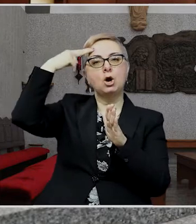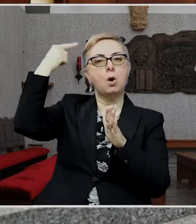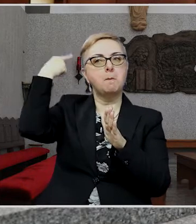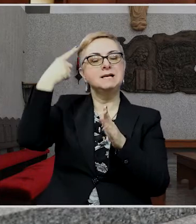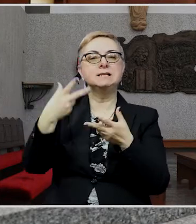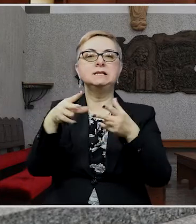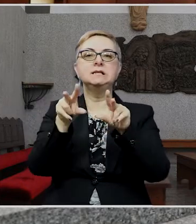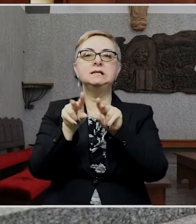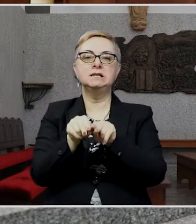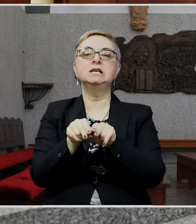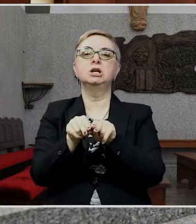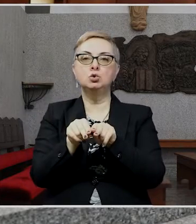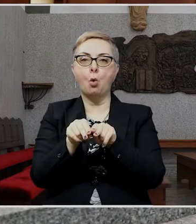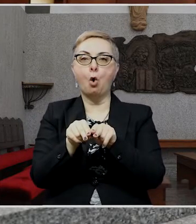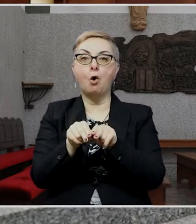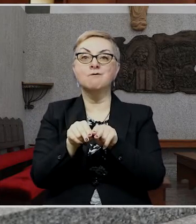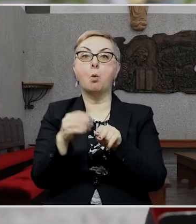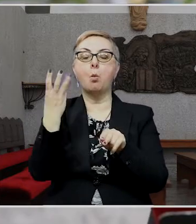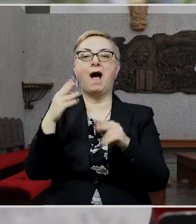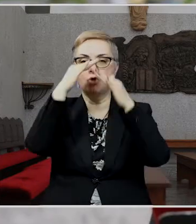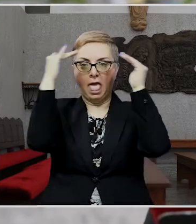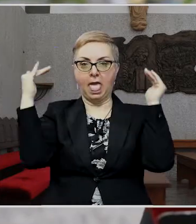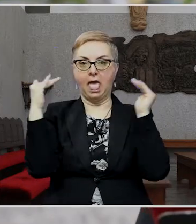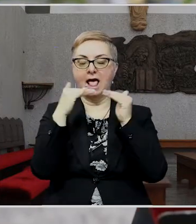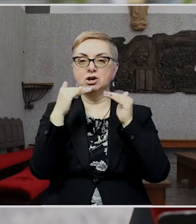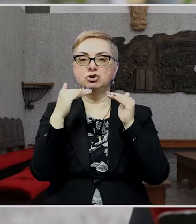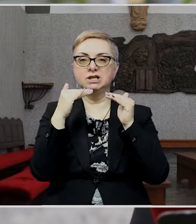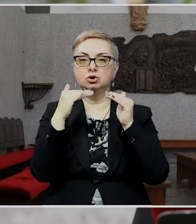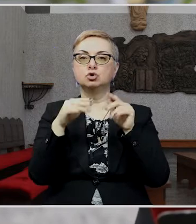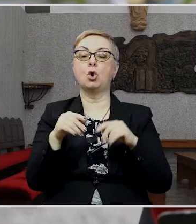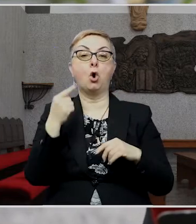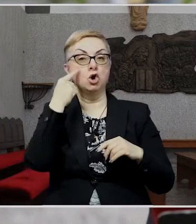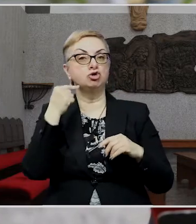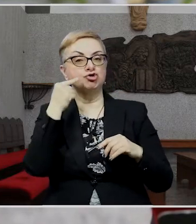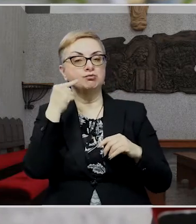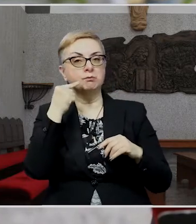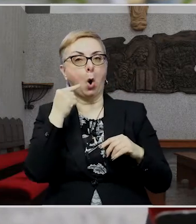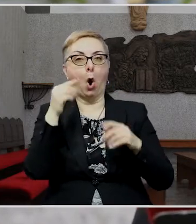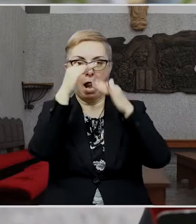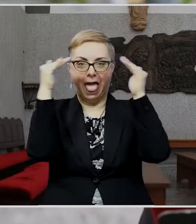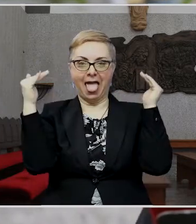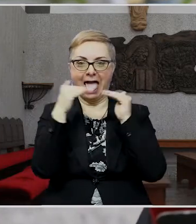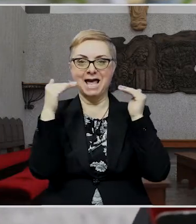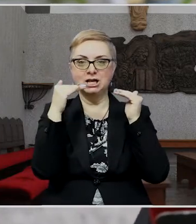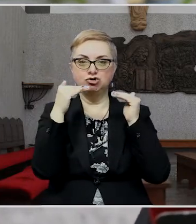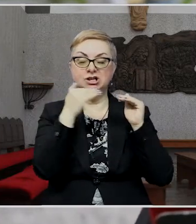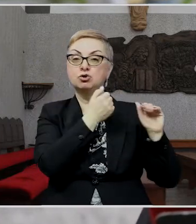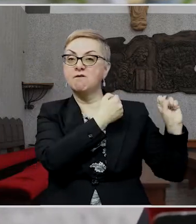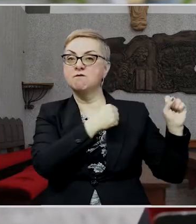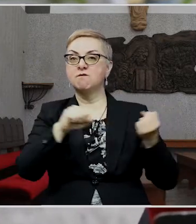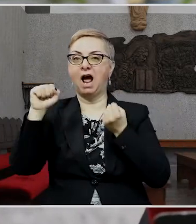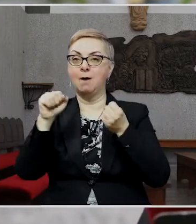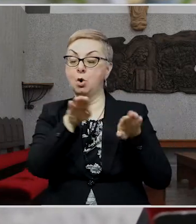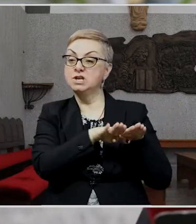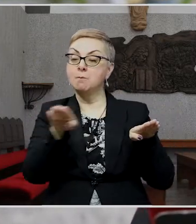ripensando a quando erano in egitto le famose cipolle d'egitto che il popolo nei momenti di